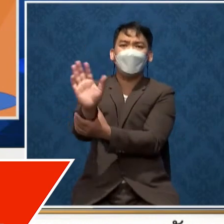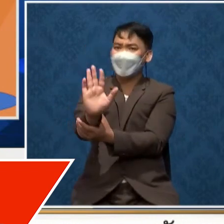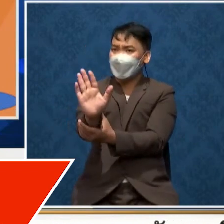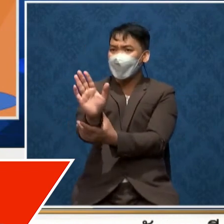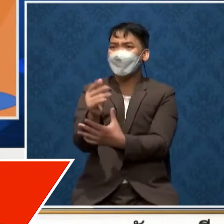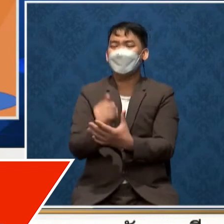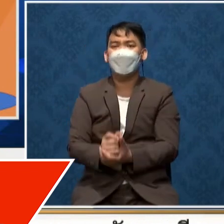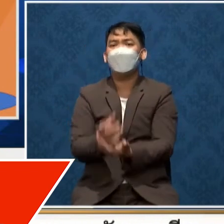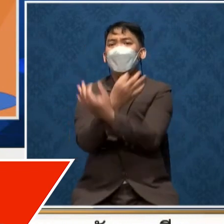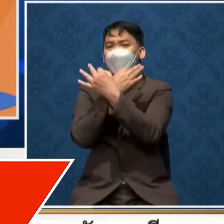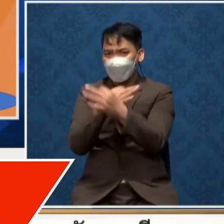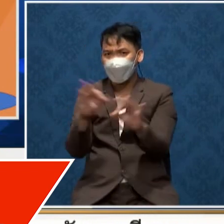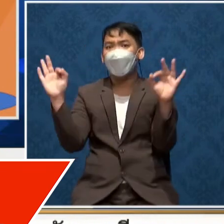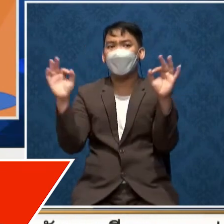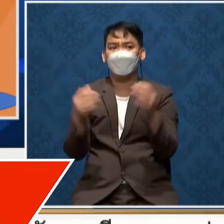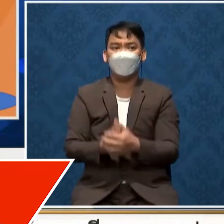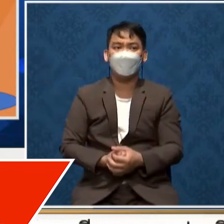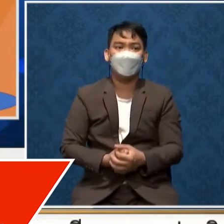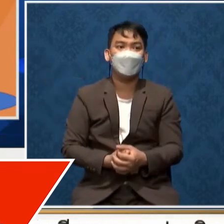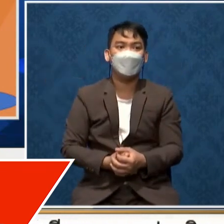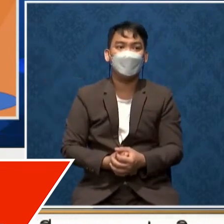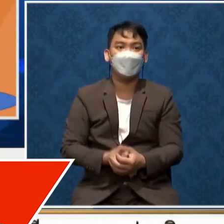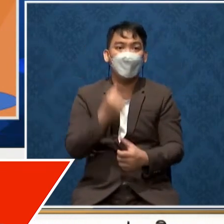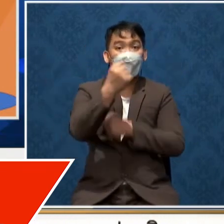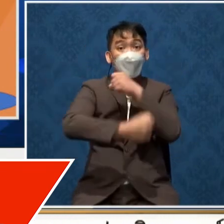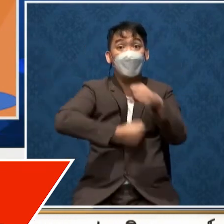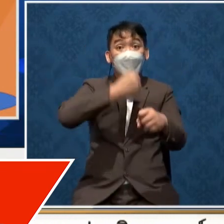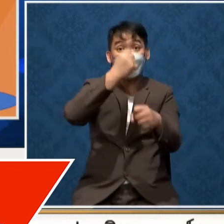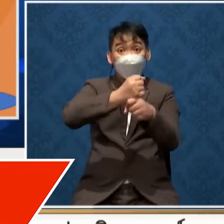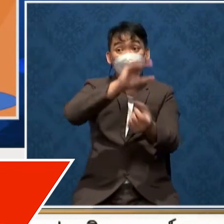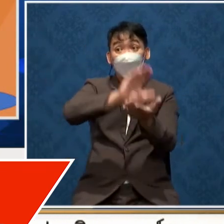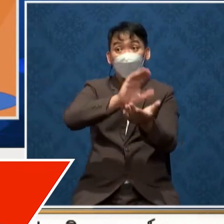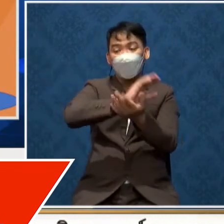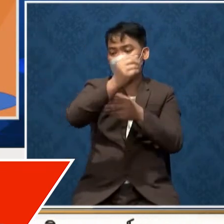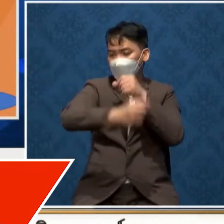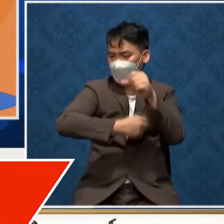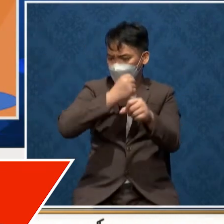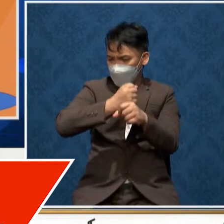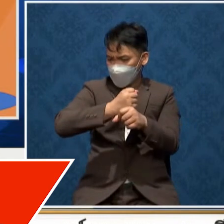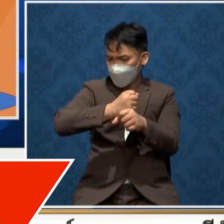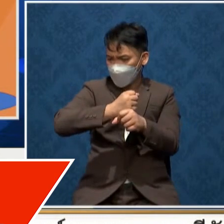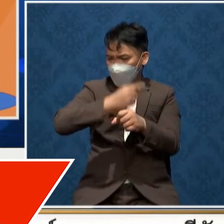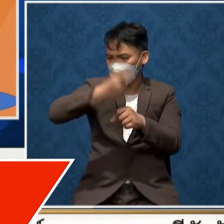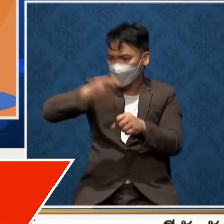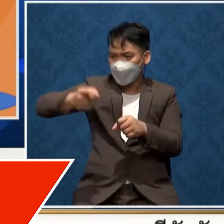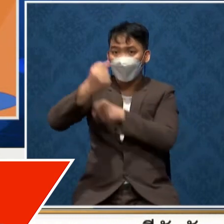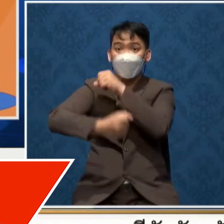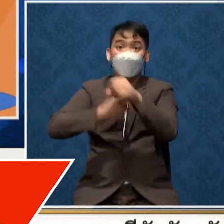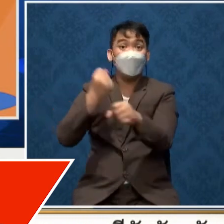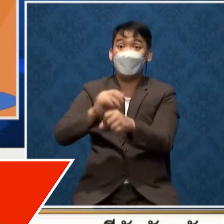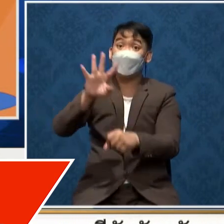ามที่สองครับในแต่ละปีงบประมาณที่ผ่านมาทั้ง4ปีดังกล่าวข้างต้น